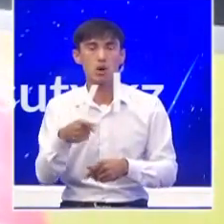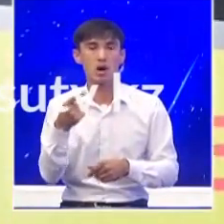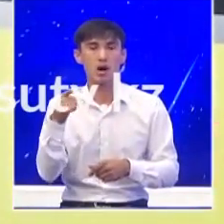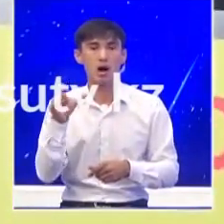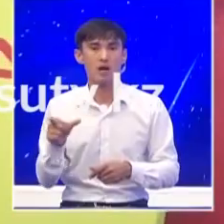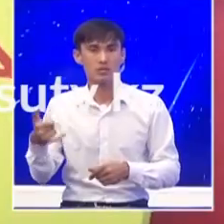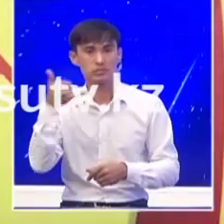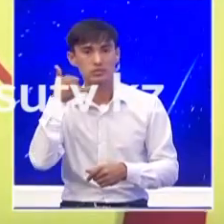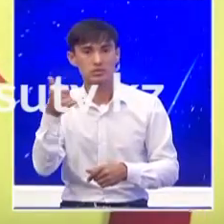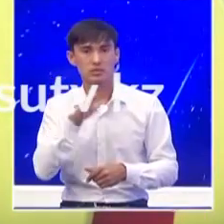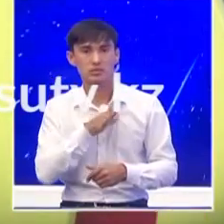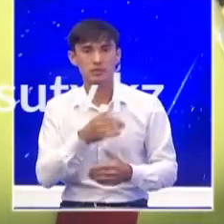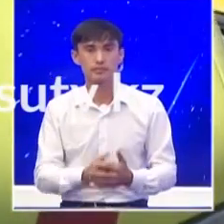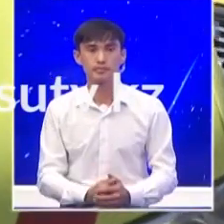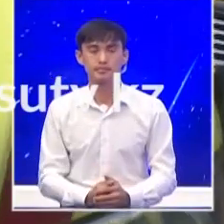қоңырау шалады.